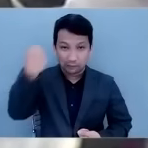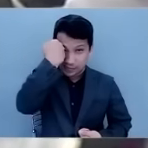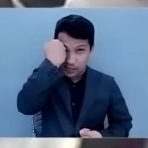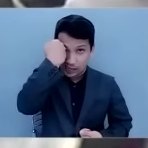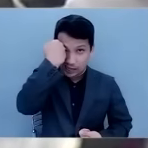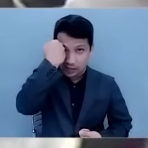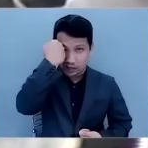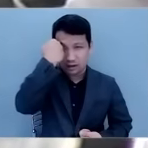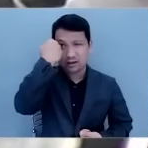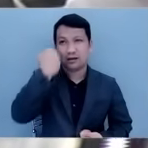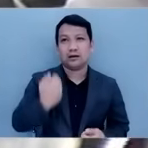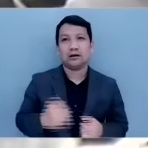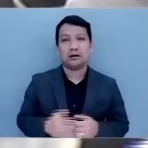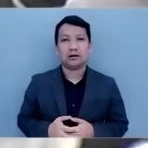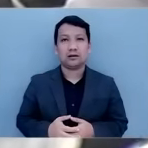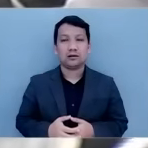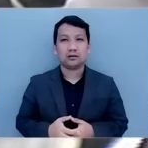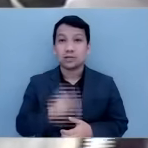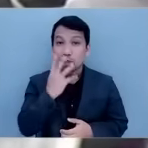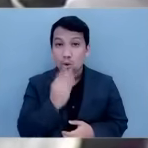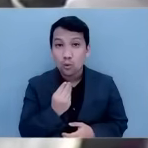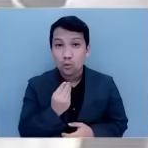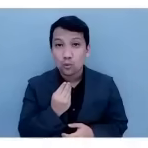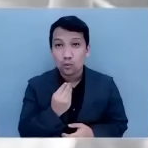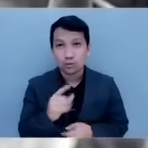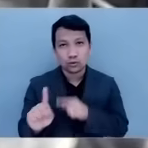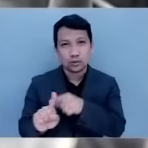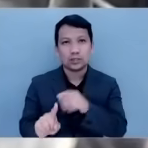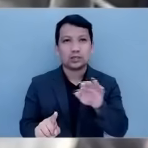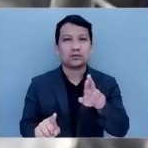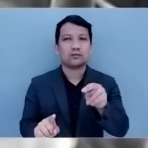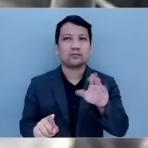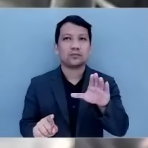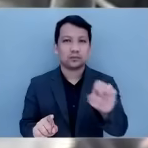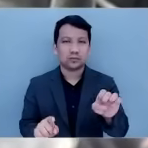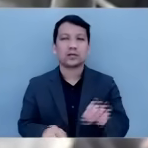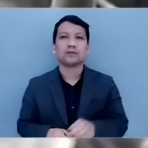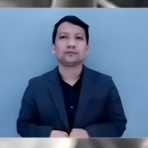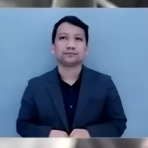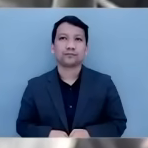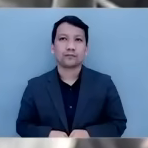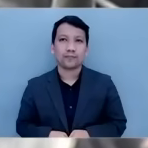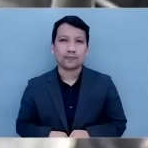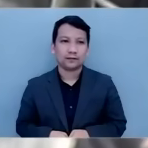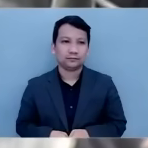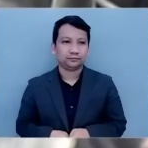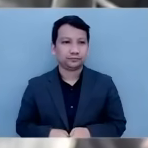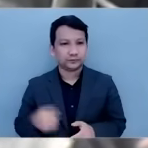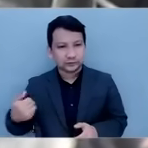Opo. No, Nino? Franz po. Sinuntok, sipa,